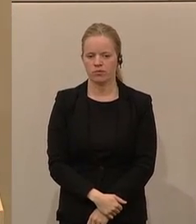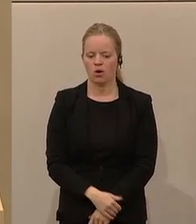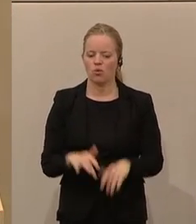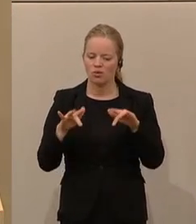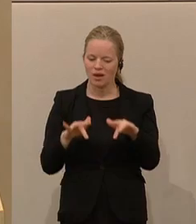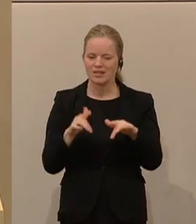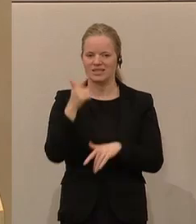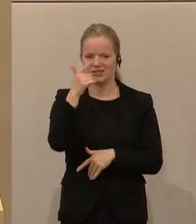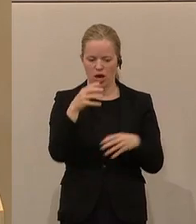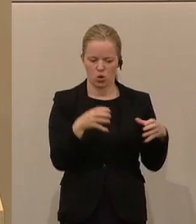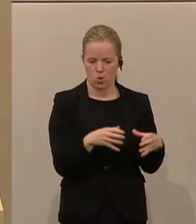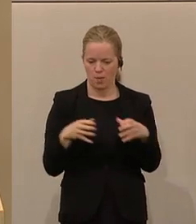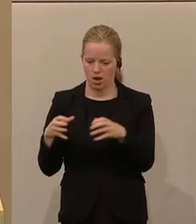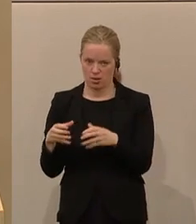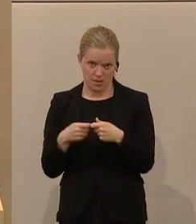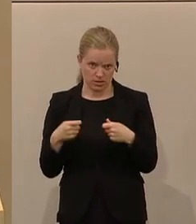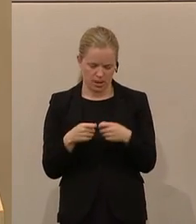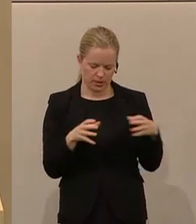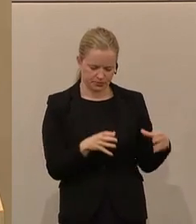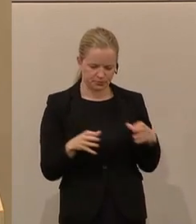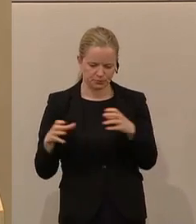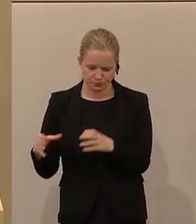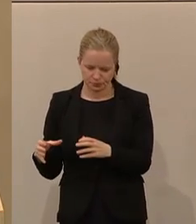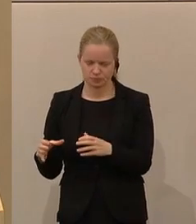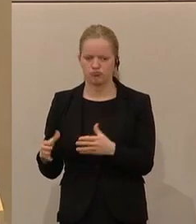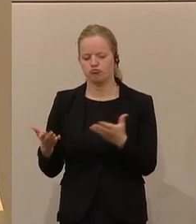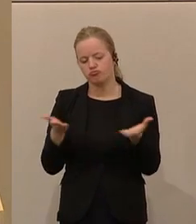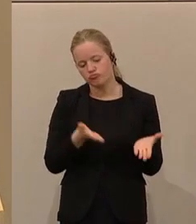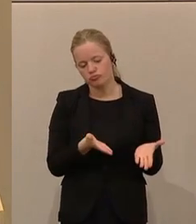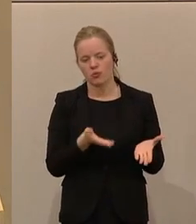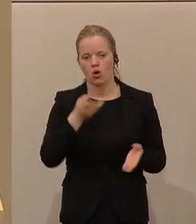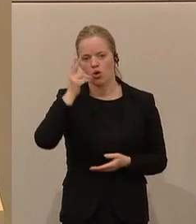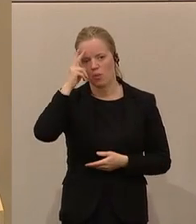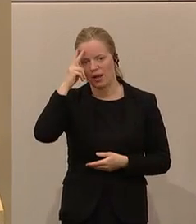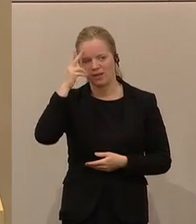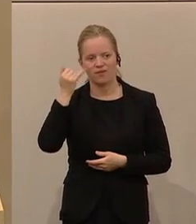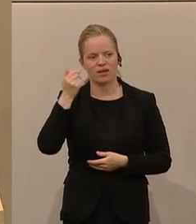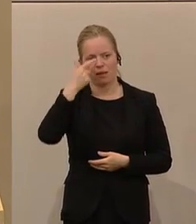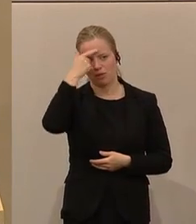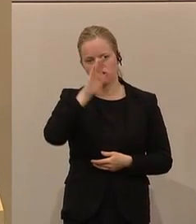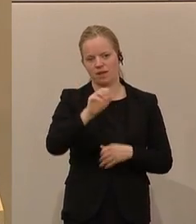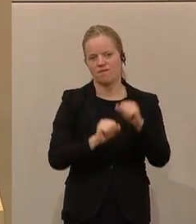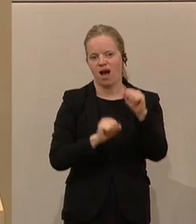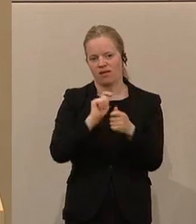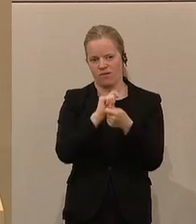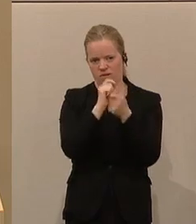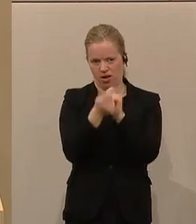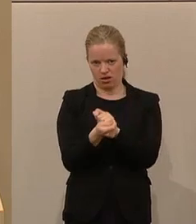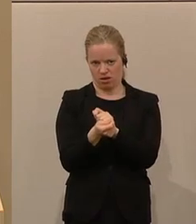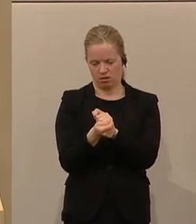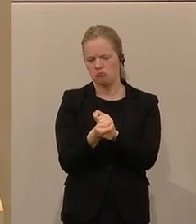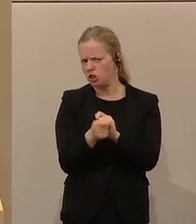von Maßnahmen. Das eine ist, dass man sich überlegt, wie man das Verhalten der Menschen ändern kann. Da gibt es